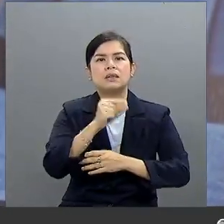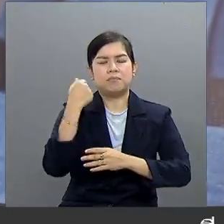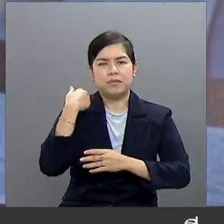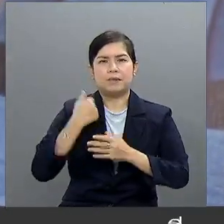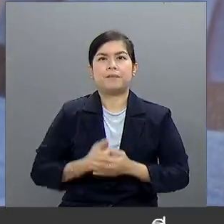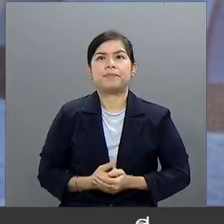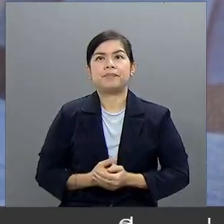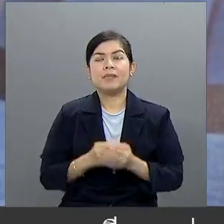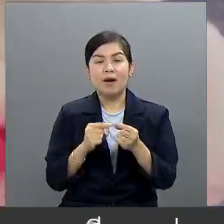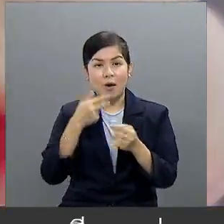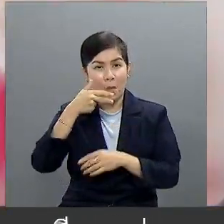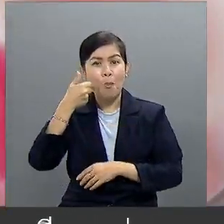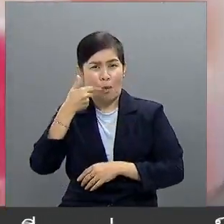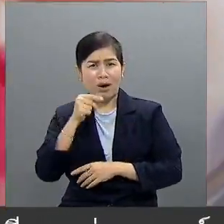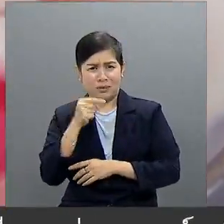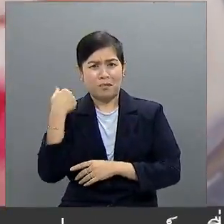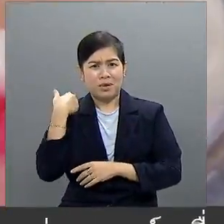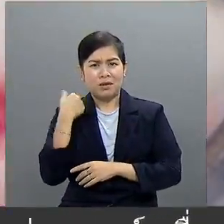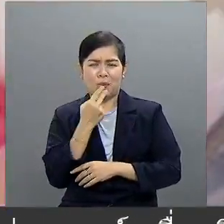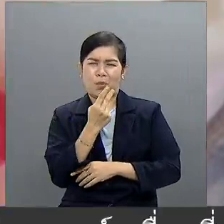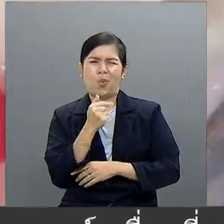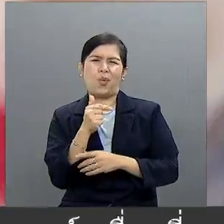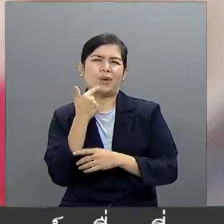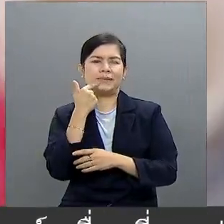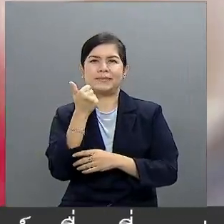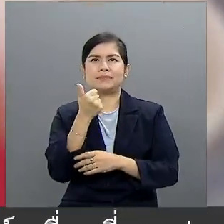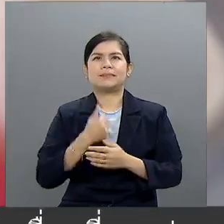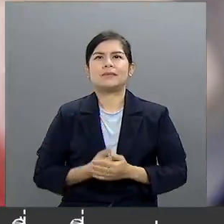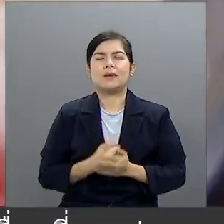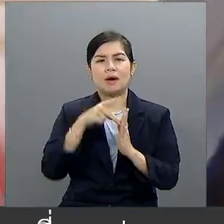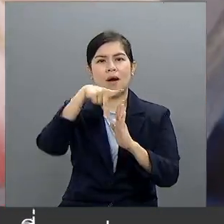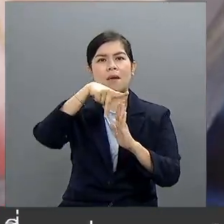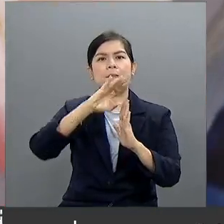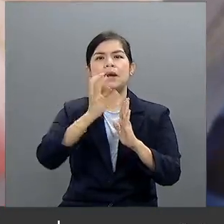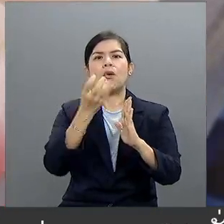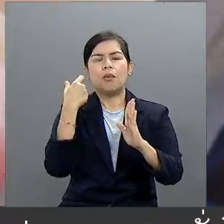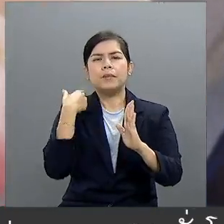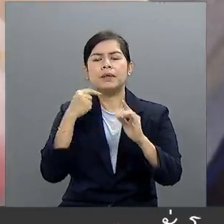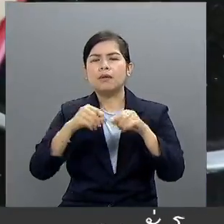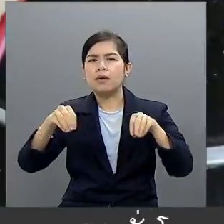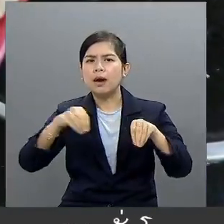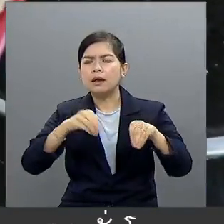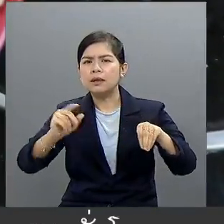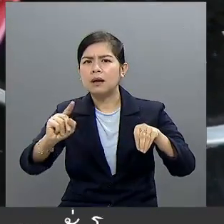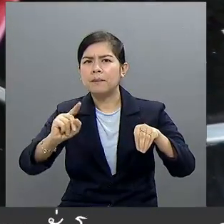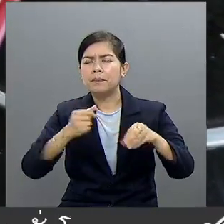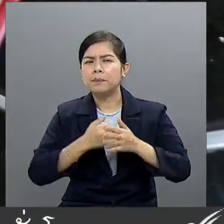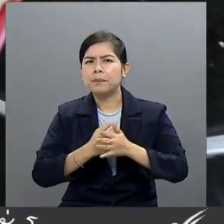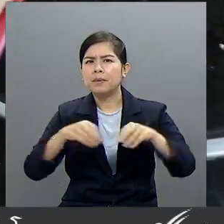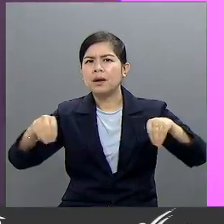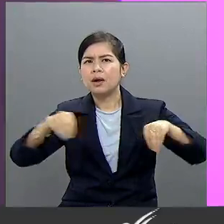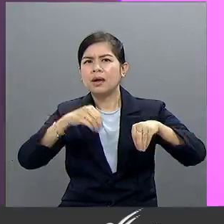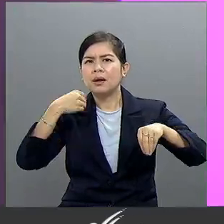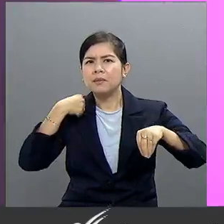ทับทิมกรอบค่ะ ทับทิมกรอบ ว้าว พิษโลกเนี่ยจริงๆจะมีอยู่ที่หนึ่งแถวหน้าแถวเจริญผลจะมีทับทิมกรอบ